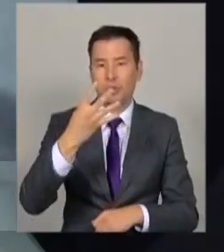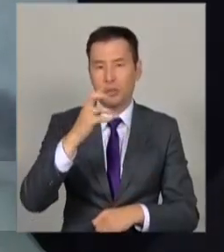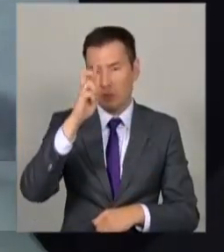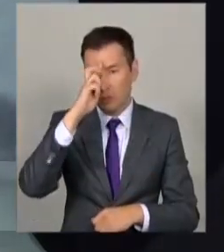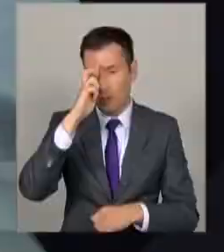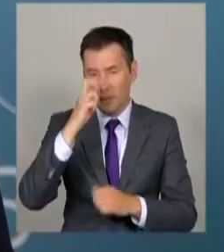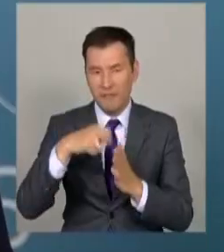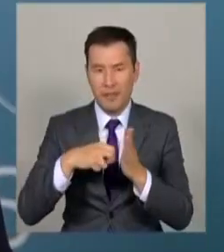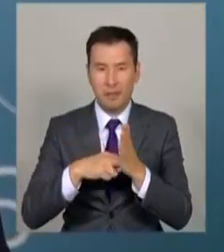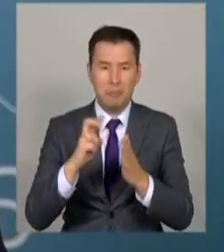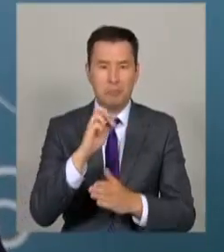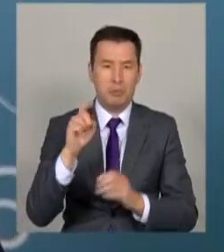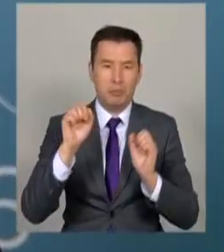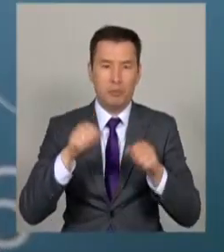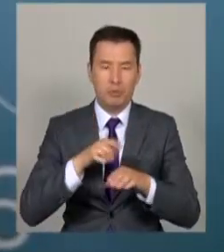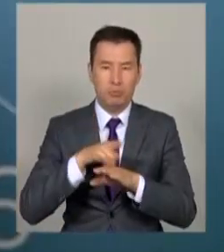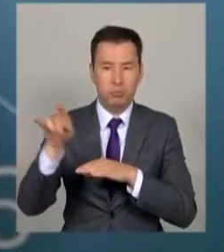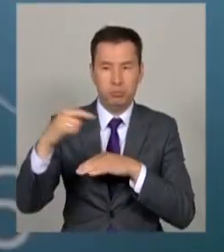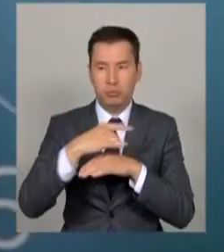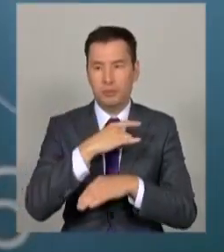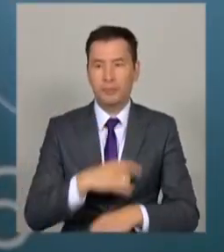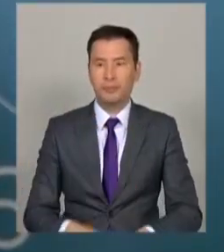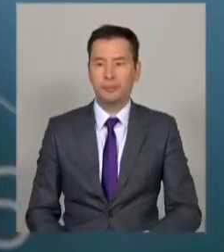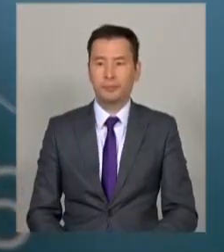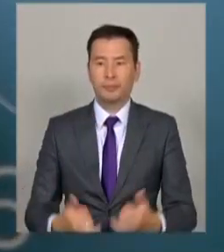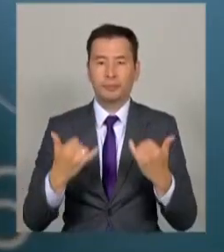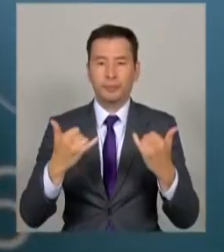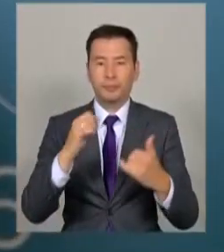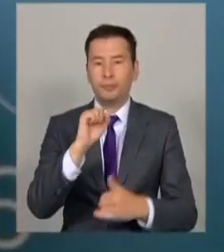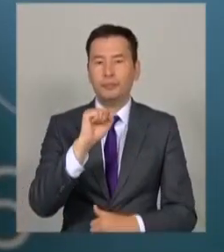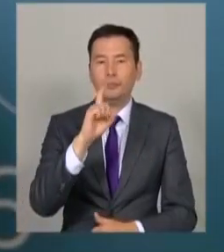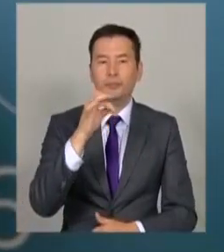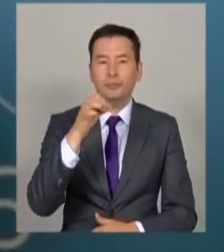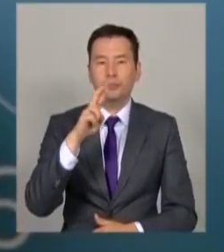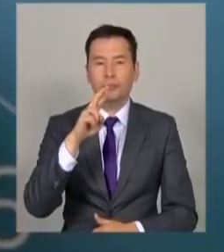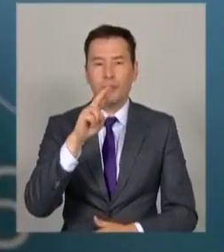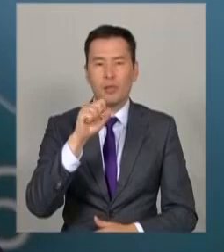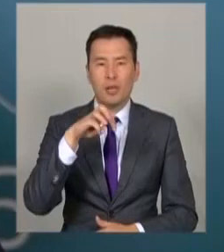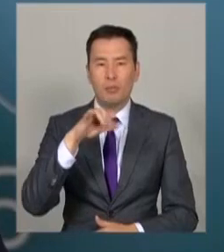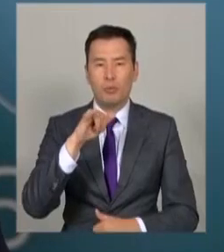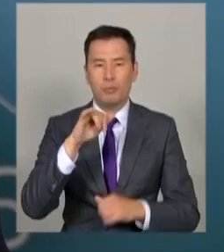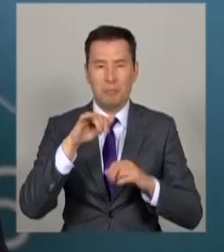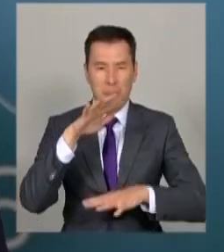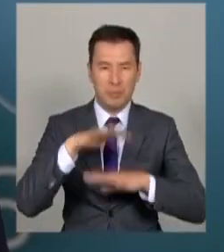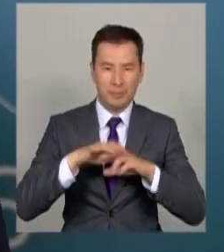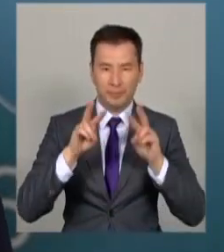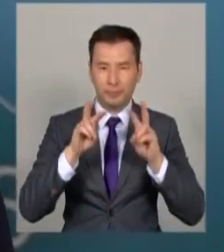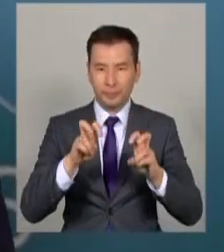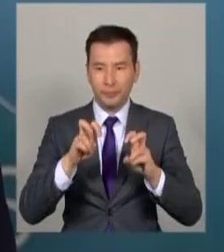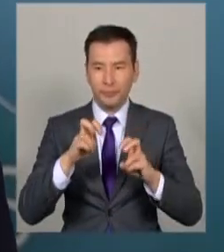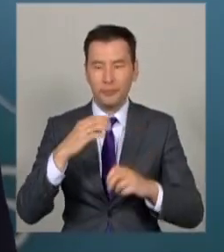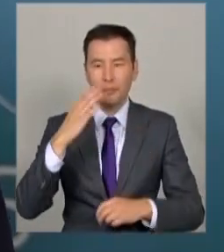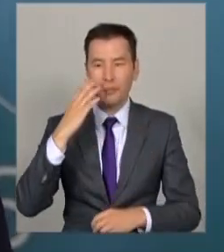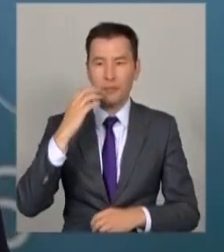Сегодня тот же Азиатский банк развития. Бүгін Азия даму банкі Алматы жылу электр орталығын жаңғырту мәселесіне тоқталды. Бұл